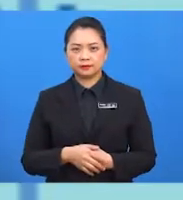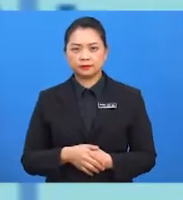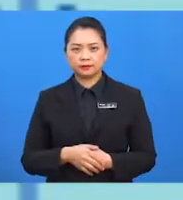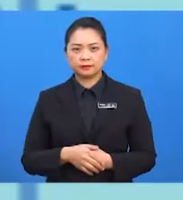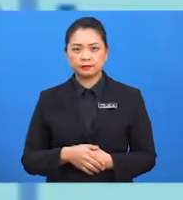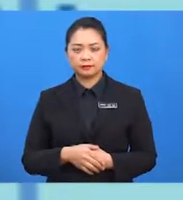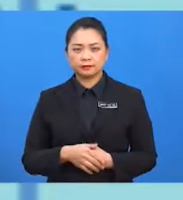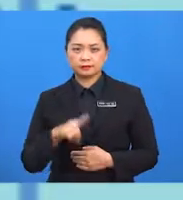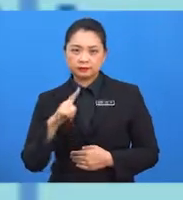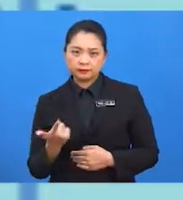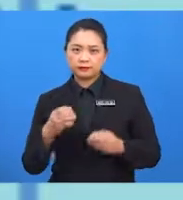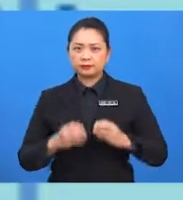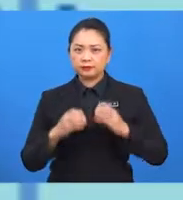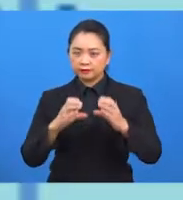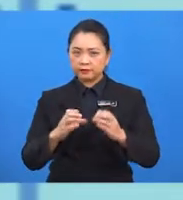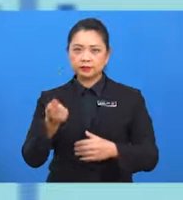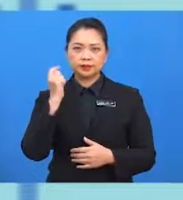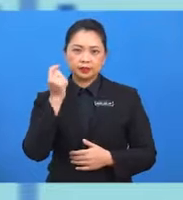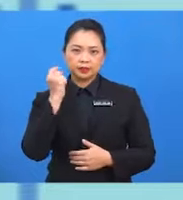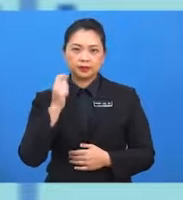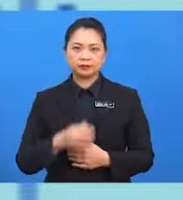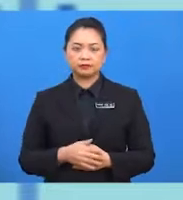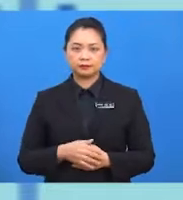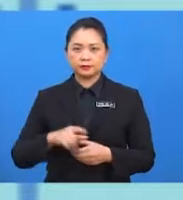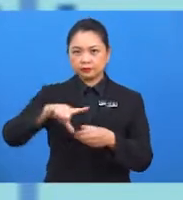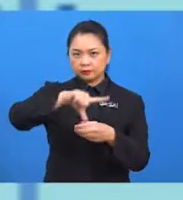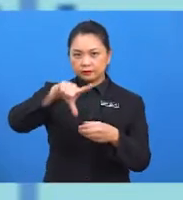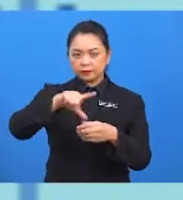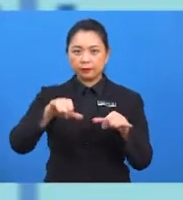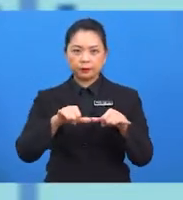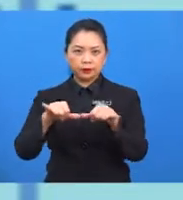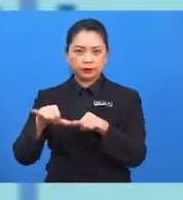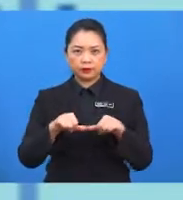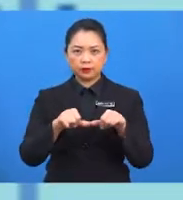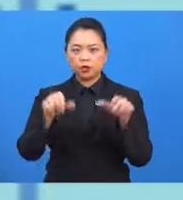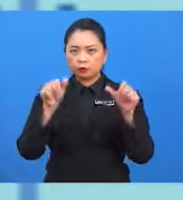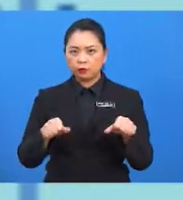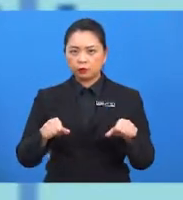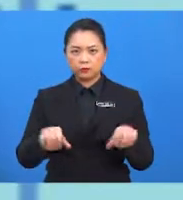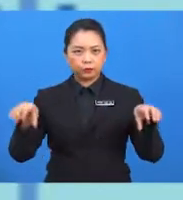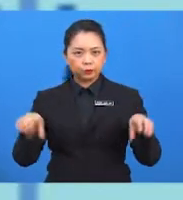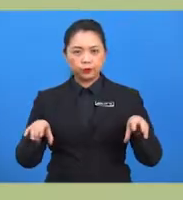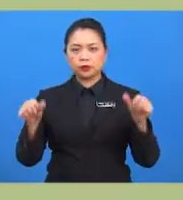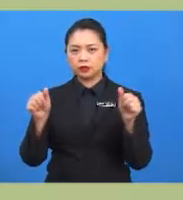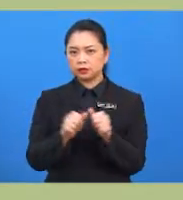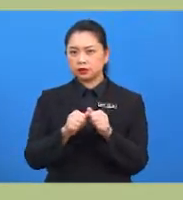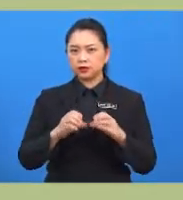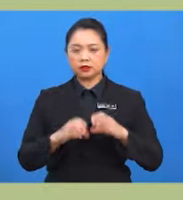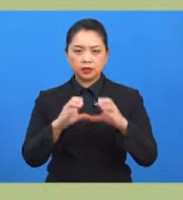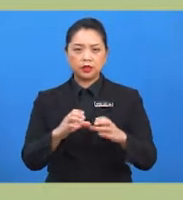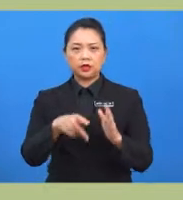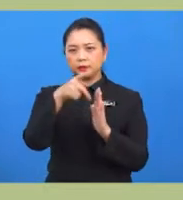selain caranya kita bincangkan tadi larutan piawai juga boleh disediakan melalui kaedah